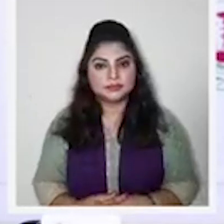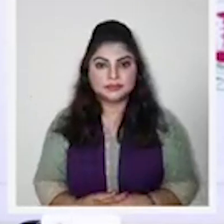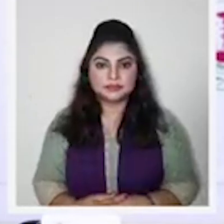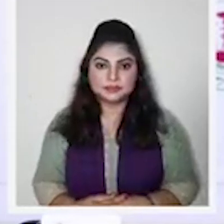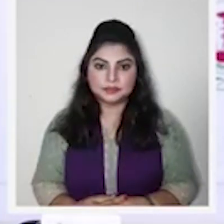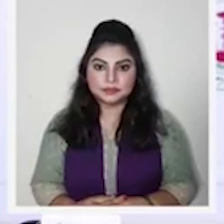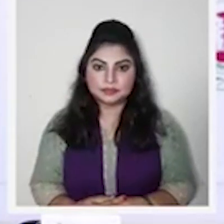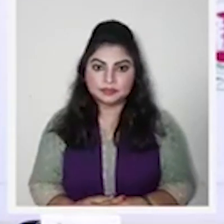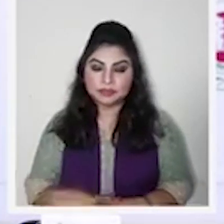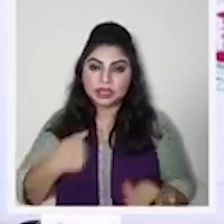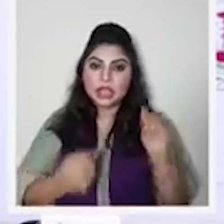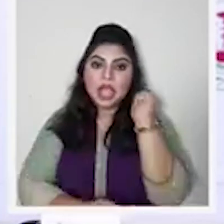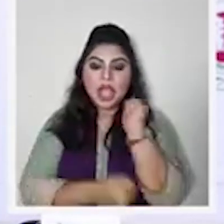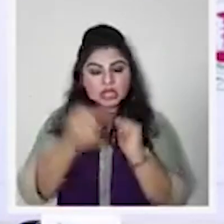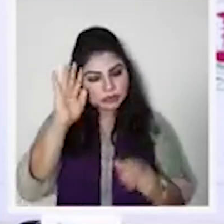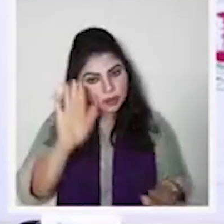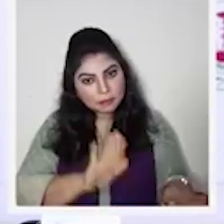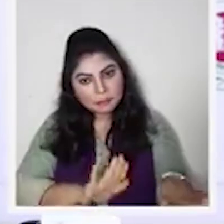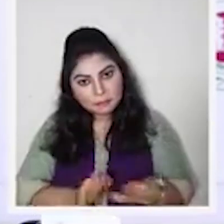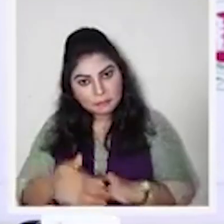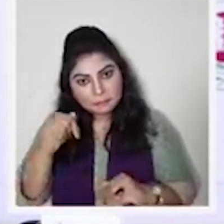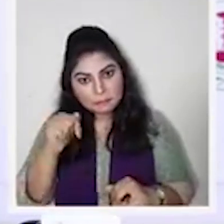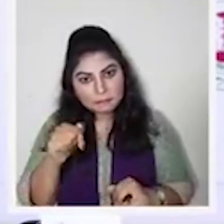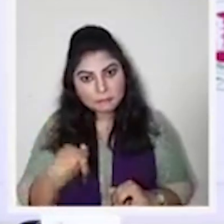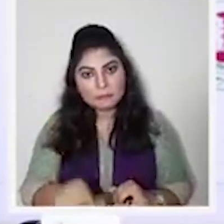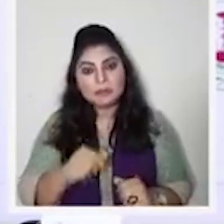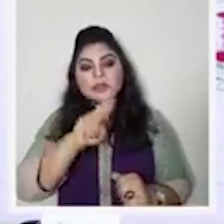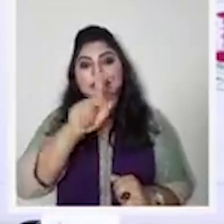3.37%, ময়মনসিংহ 57 জন 2.21%।